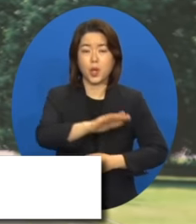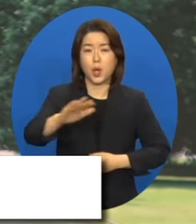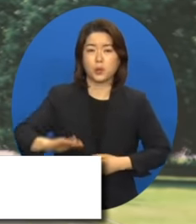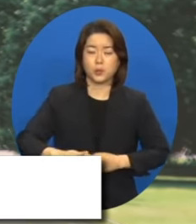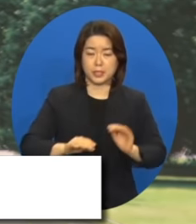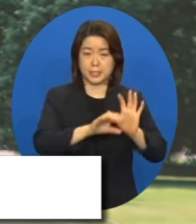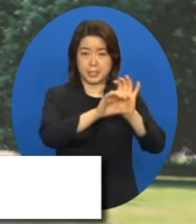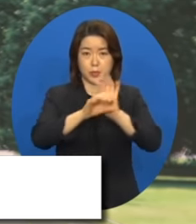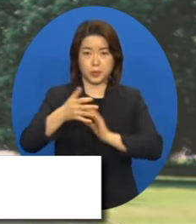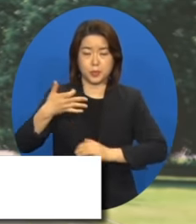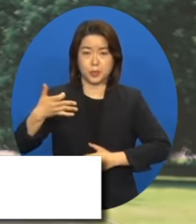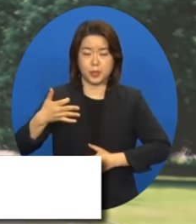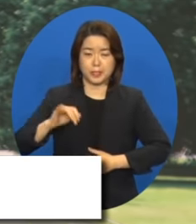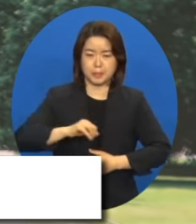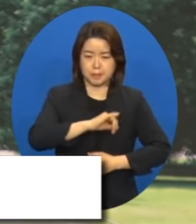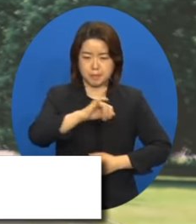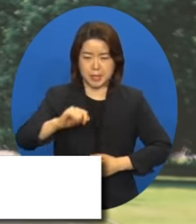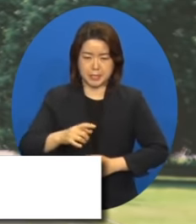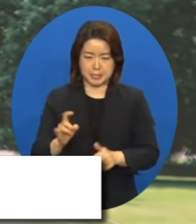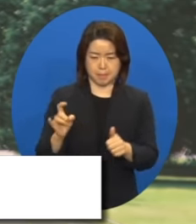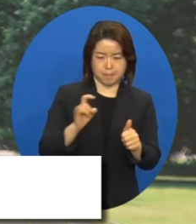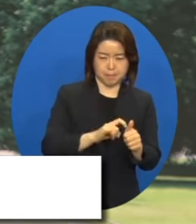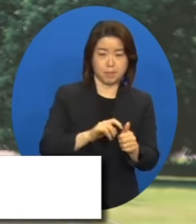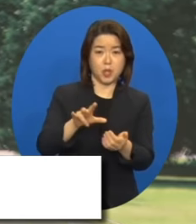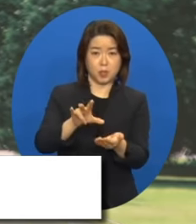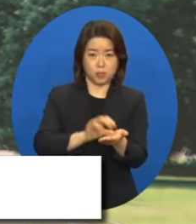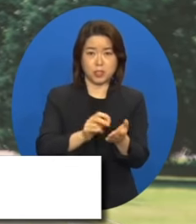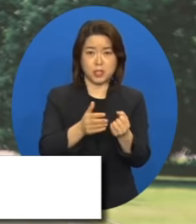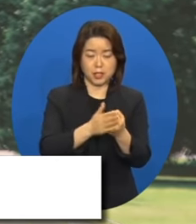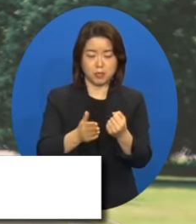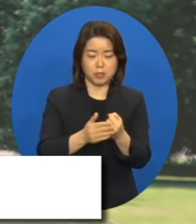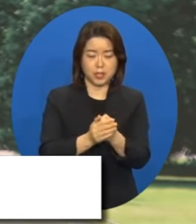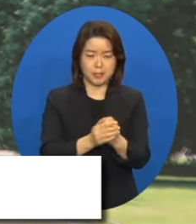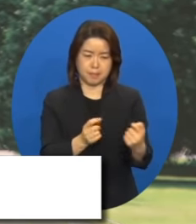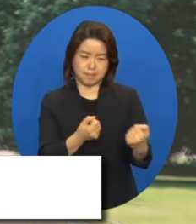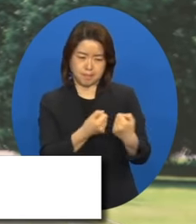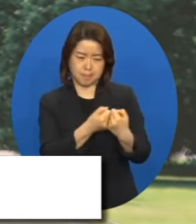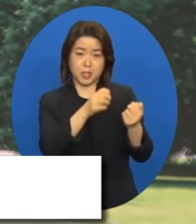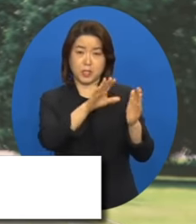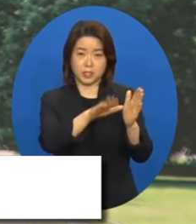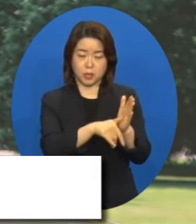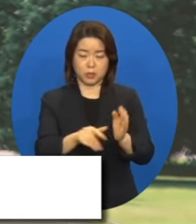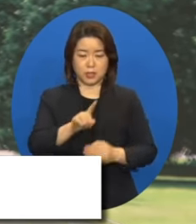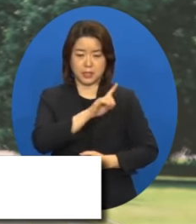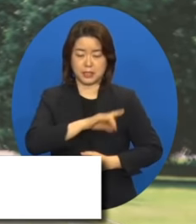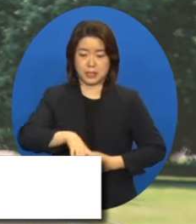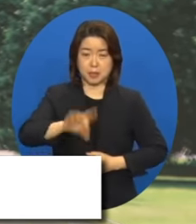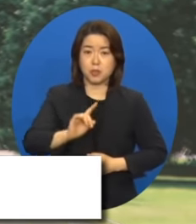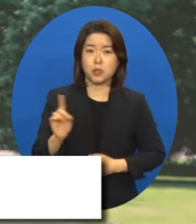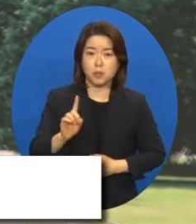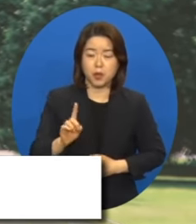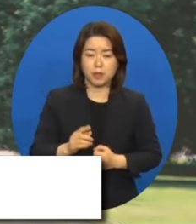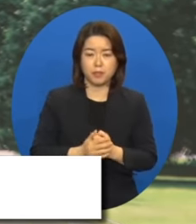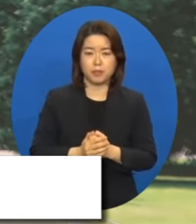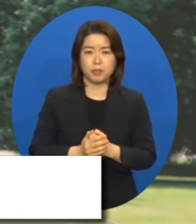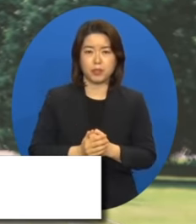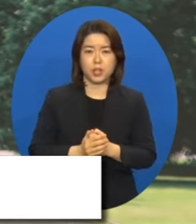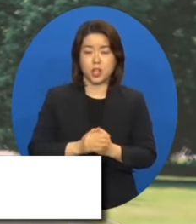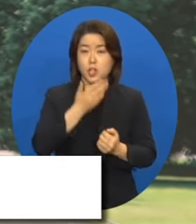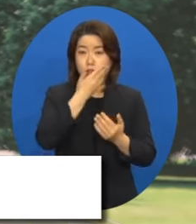바이러스와 그 감염되는 문제로 인해서 싸우면서 제일 먼저는 빨리 증상을